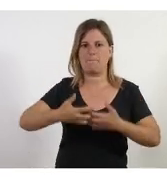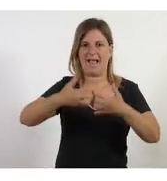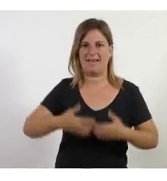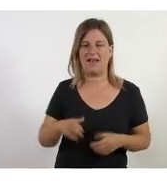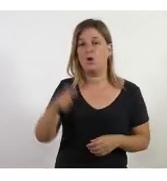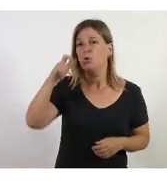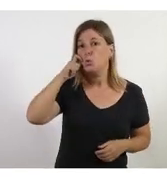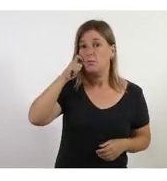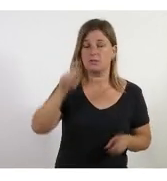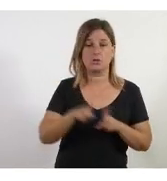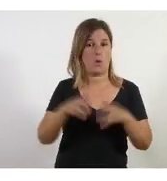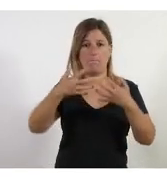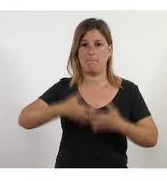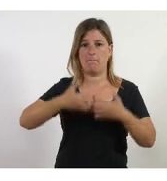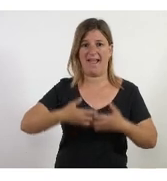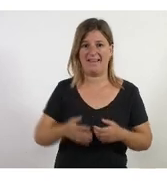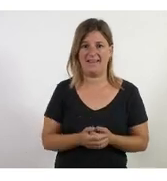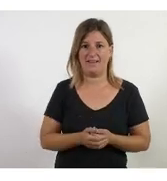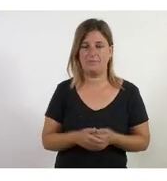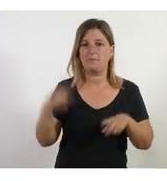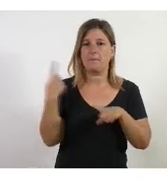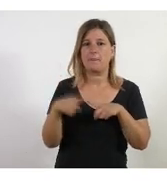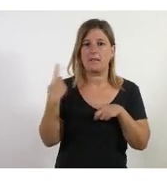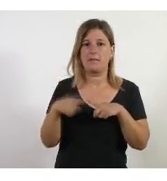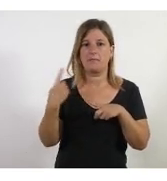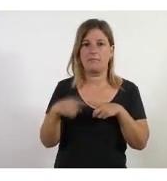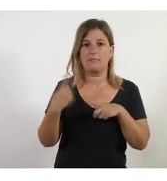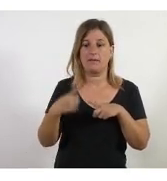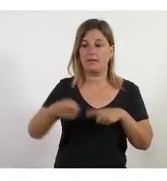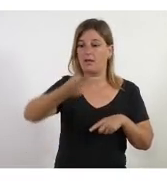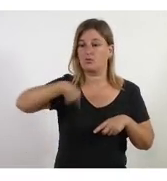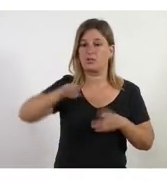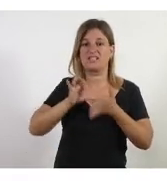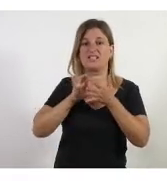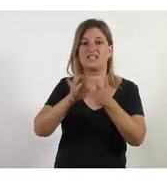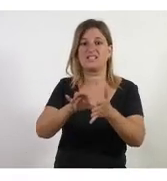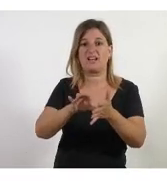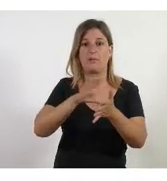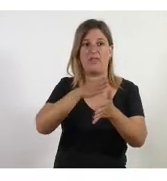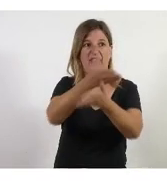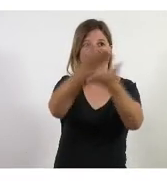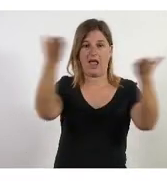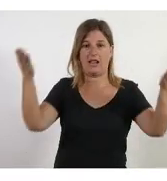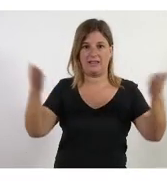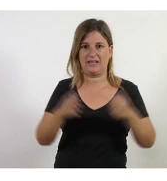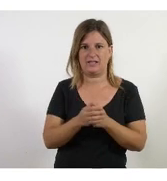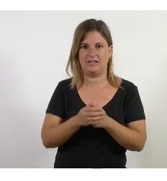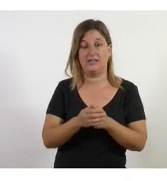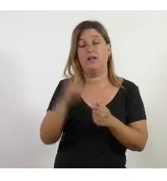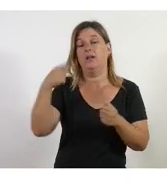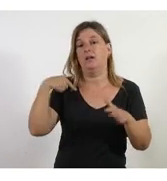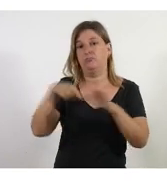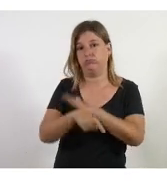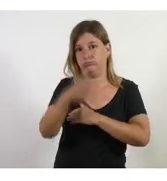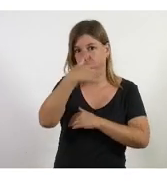individus, el que som màquines, perquè que estem al servei del que sigui. Aquí tampoc hi entraré, que serà una altra